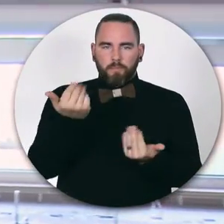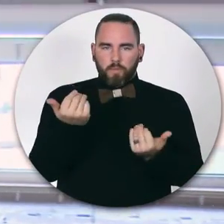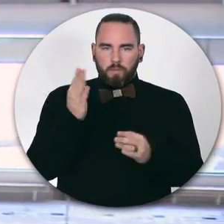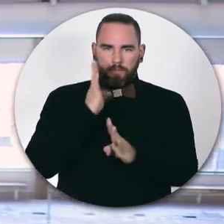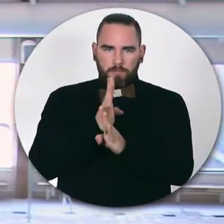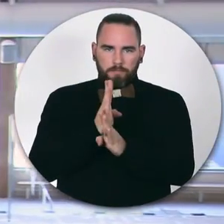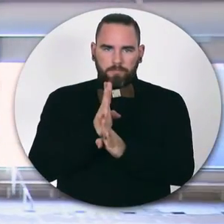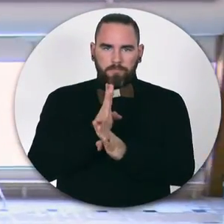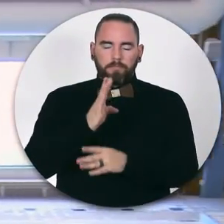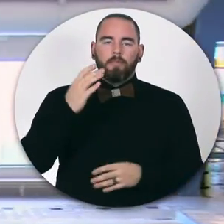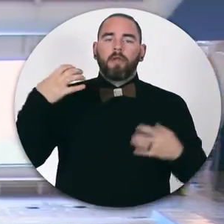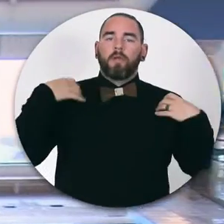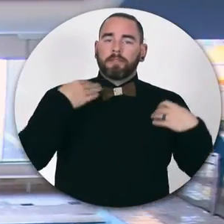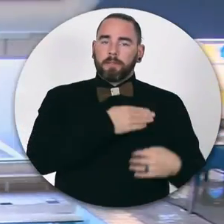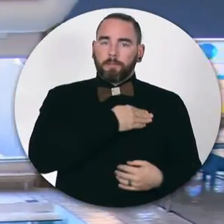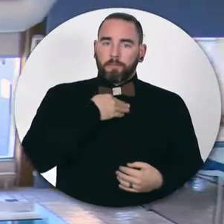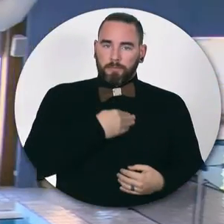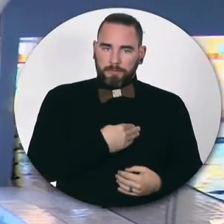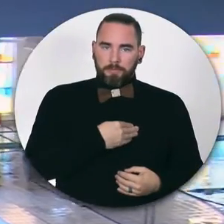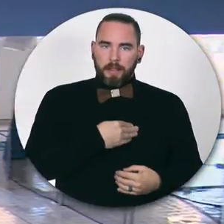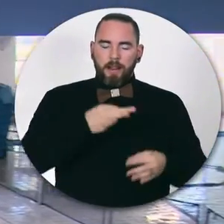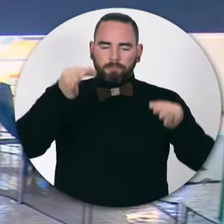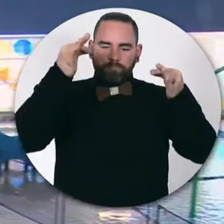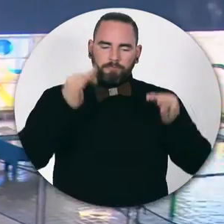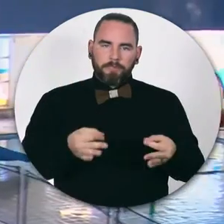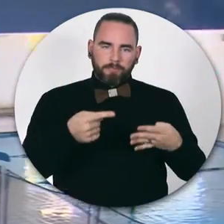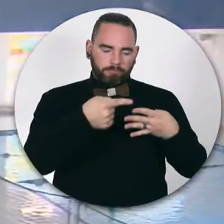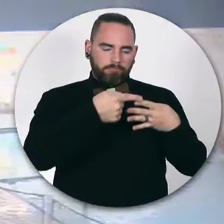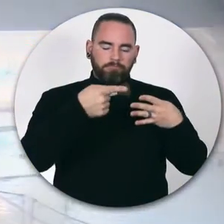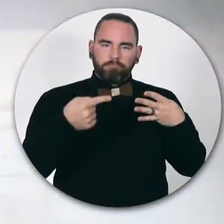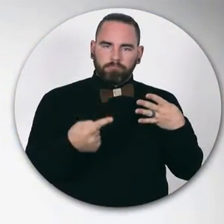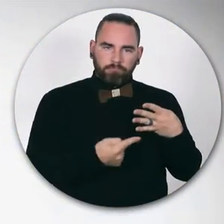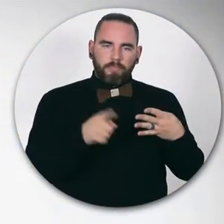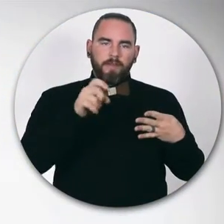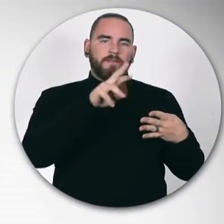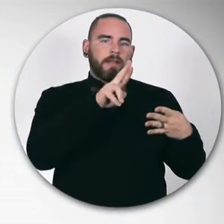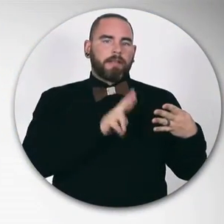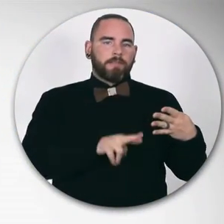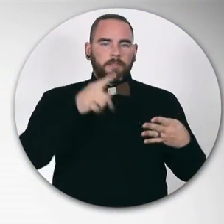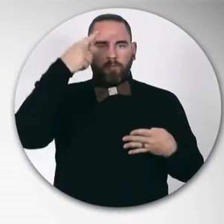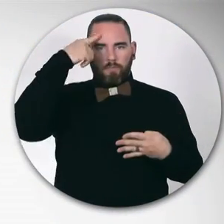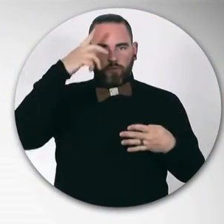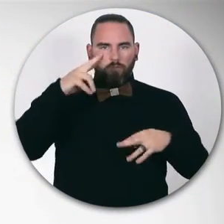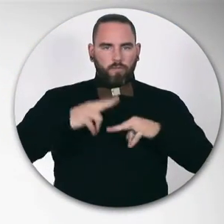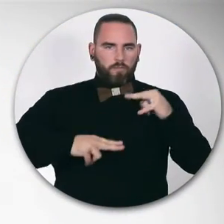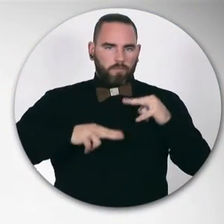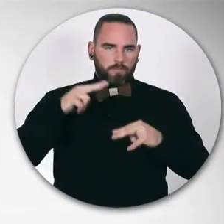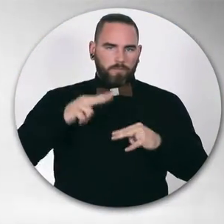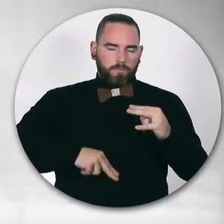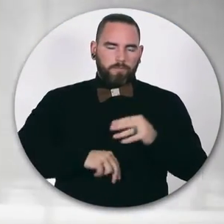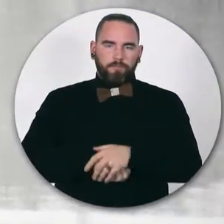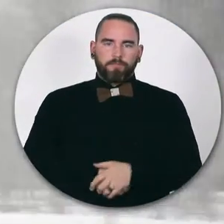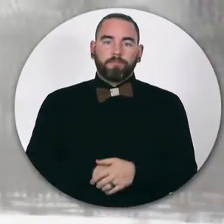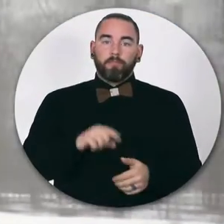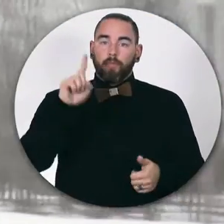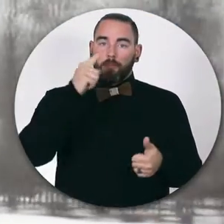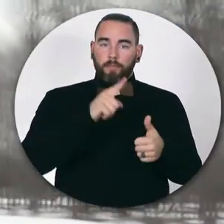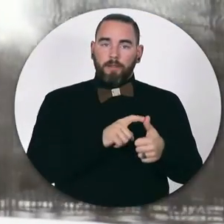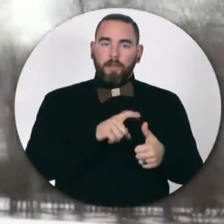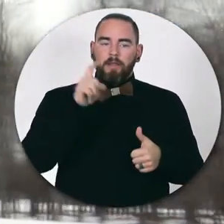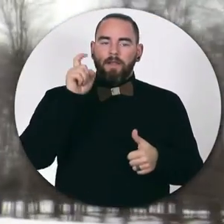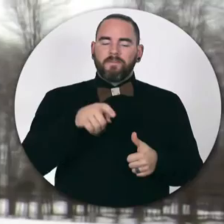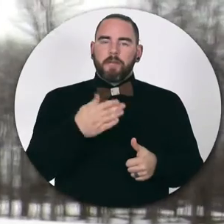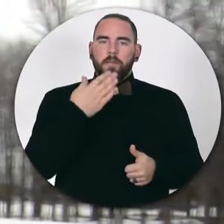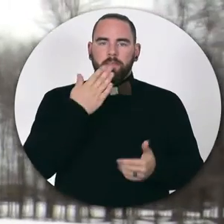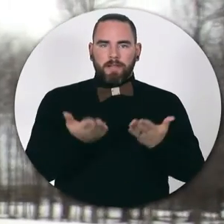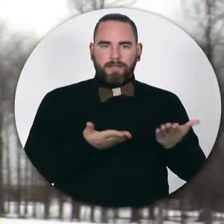le Conseil municipal de Victoriaville a défini une série de critères à respecter lors de la construction. D'abord, elle devait